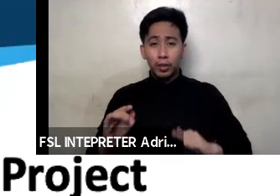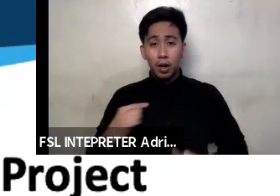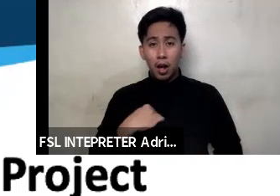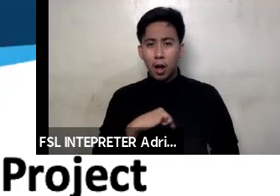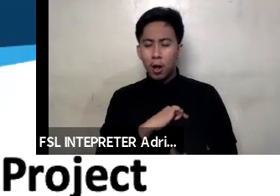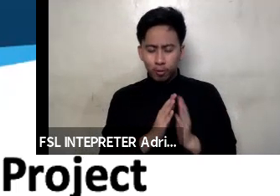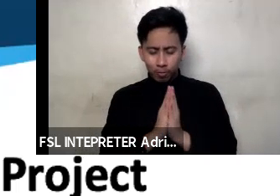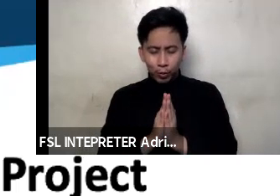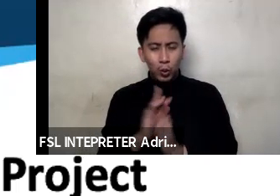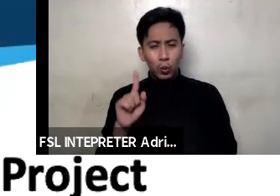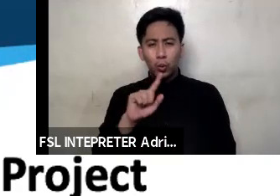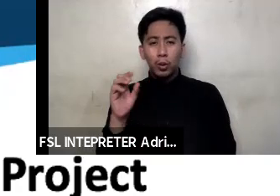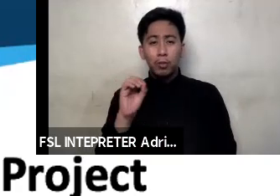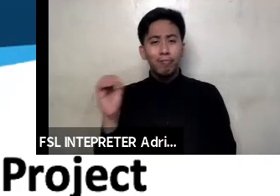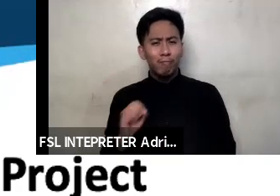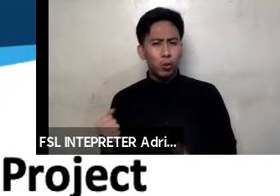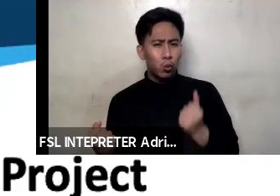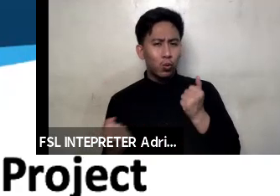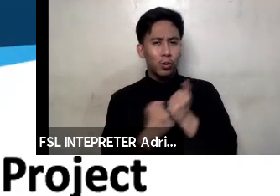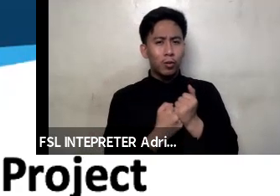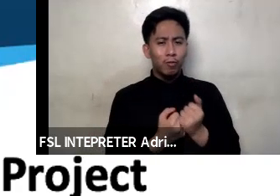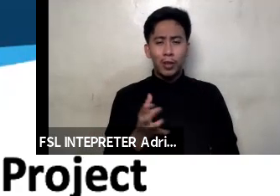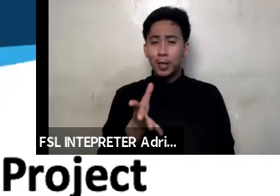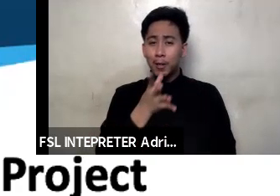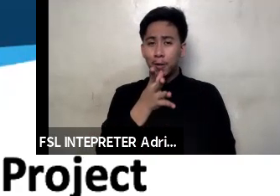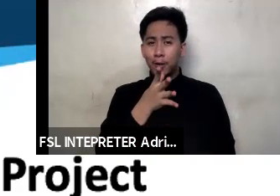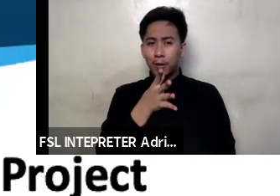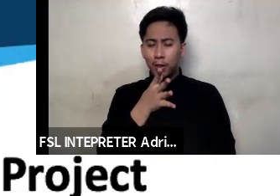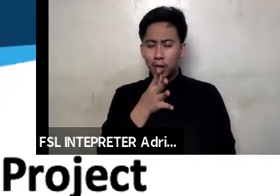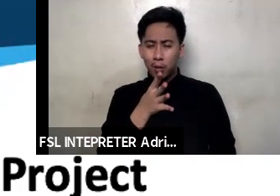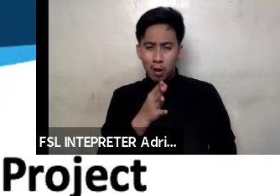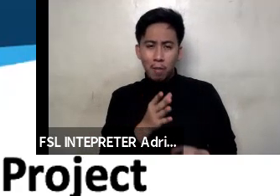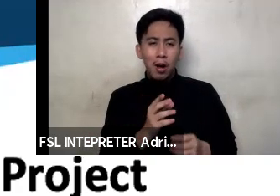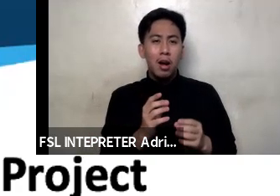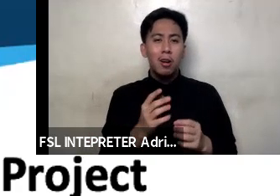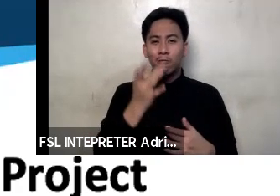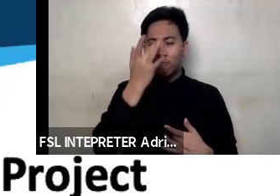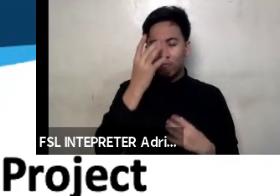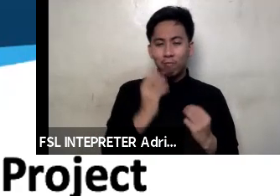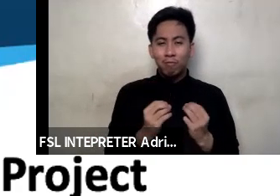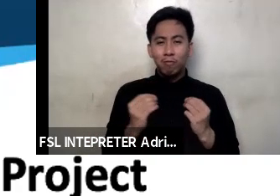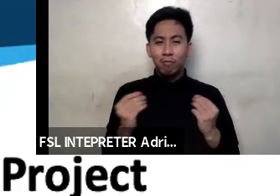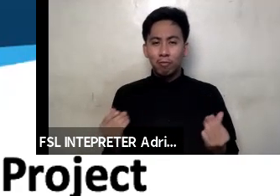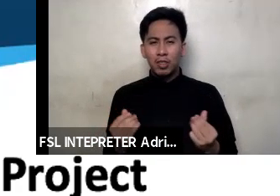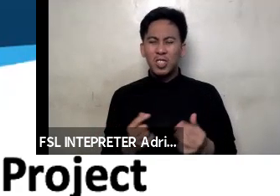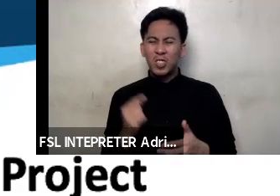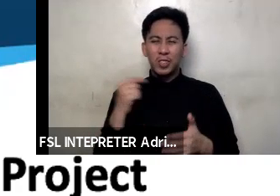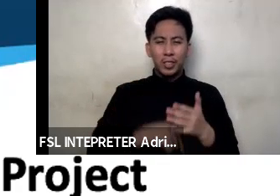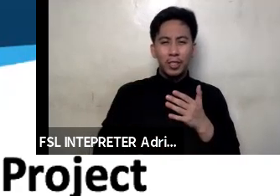ang 100% commitment ng mga nanay sa paggamot sa mga severe acute